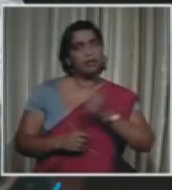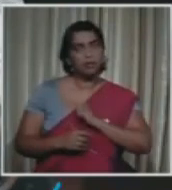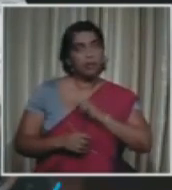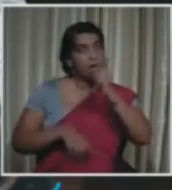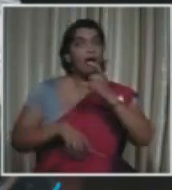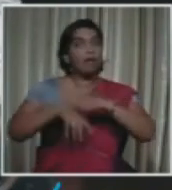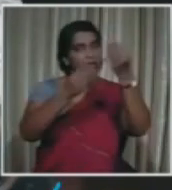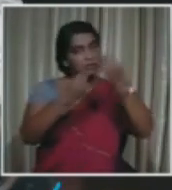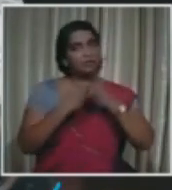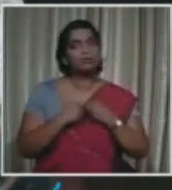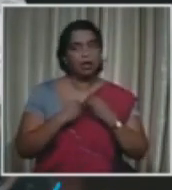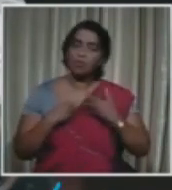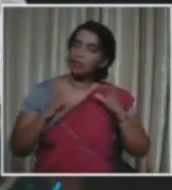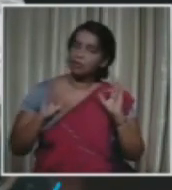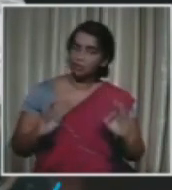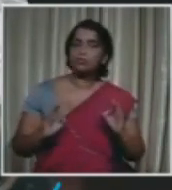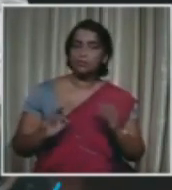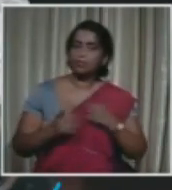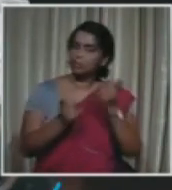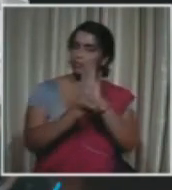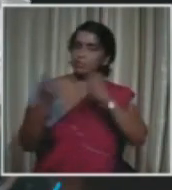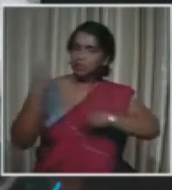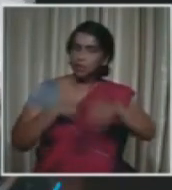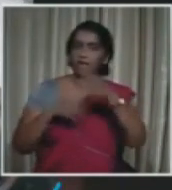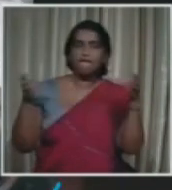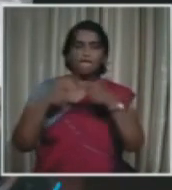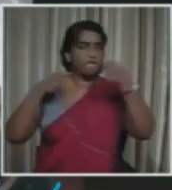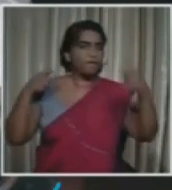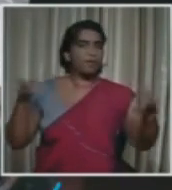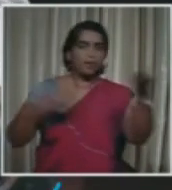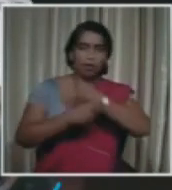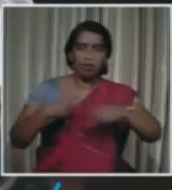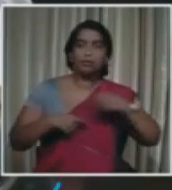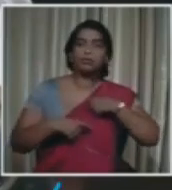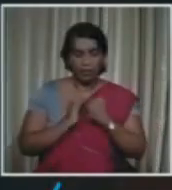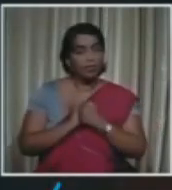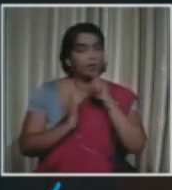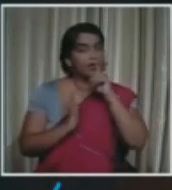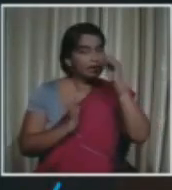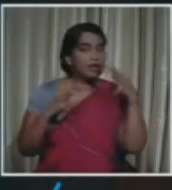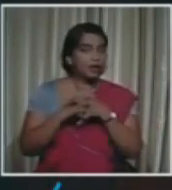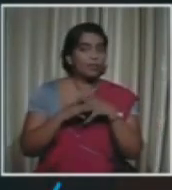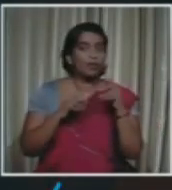අවස්ථාව ලබා දෙන්න අපි සූදානම් ඒකමතිකව මේ විපක්ෂයේ සියලු දෙනා ඒ ප්‍රකාශය කරන්න.